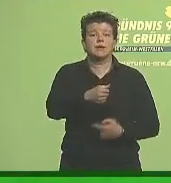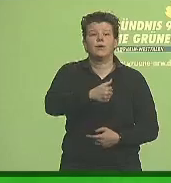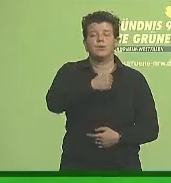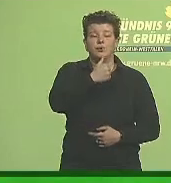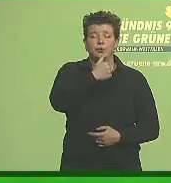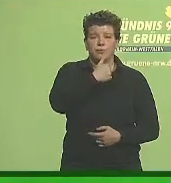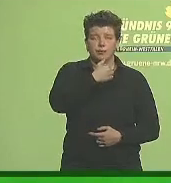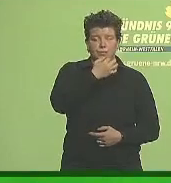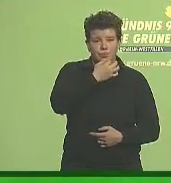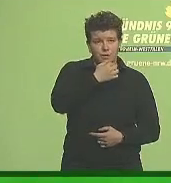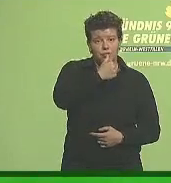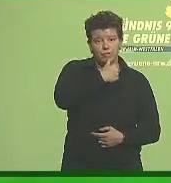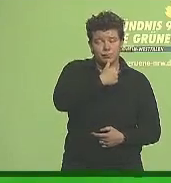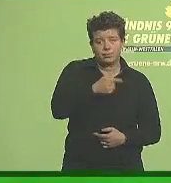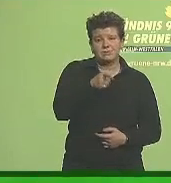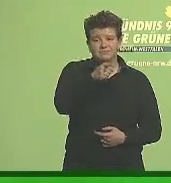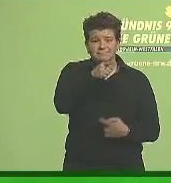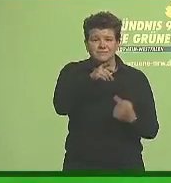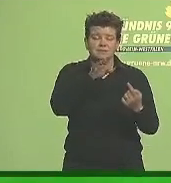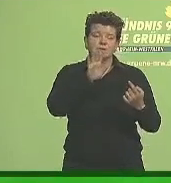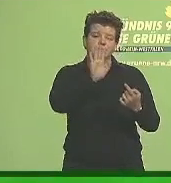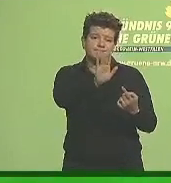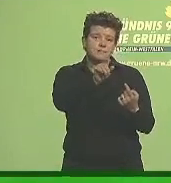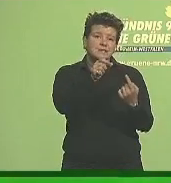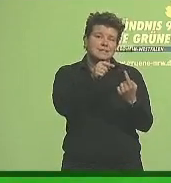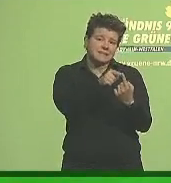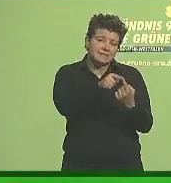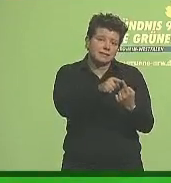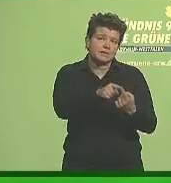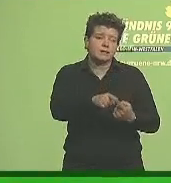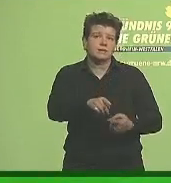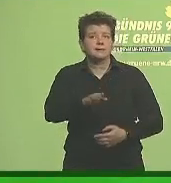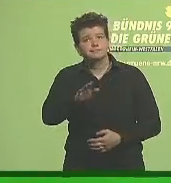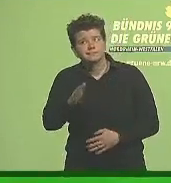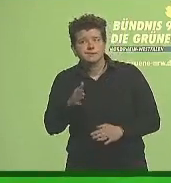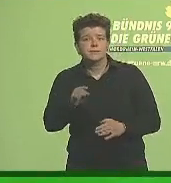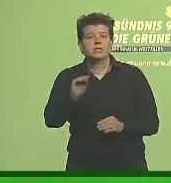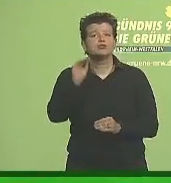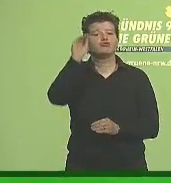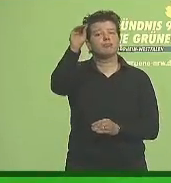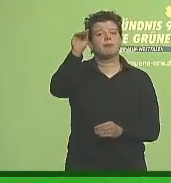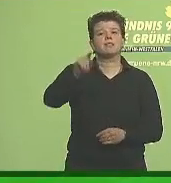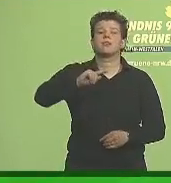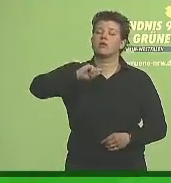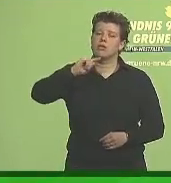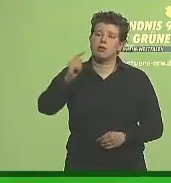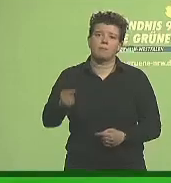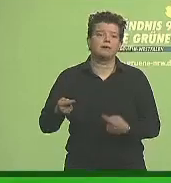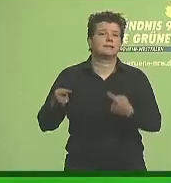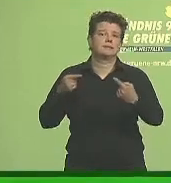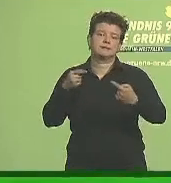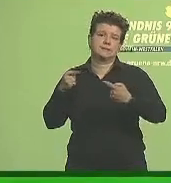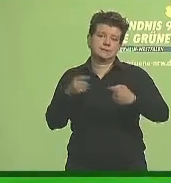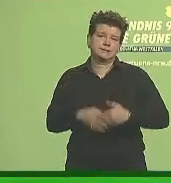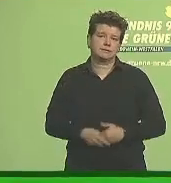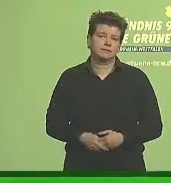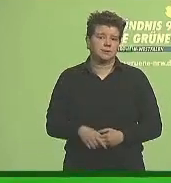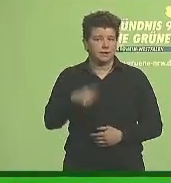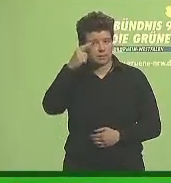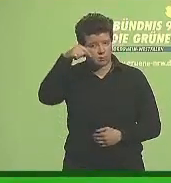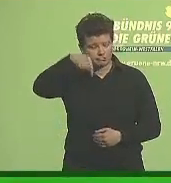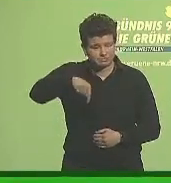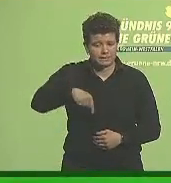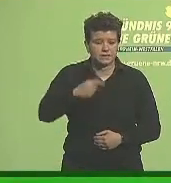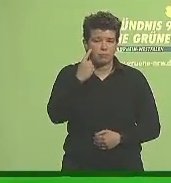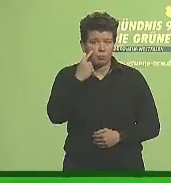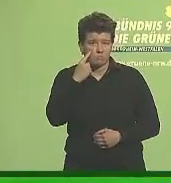zu sagen, 2017 können wir darüber reden, ob wir dann noch einen Schub drauflegen können. Zurzeit ist das völlig